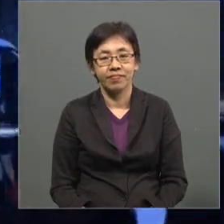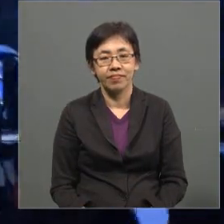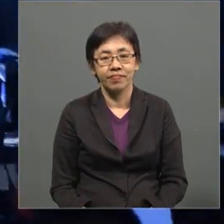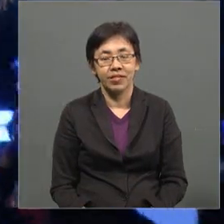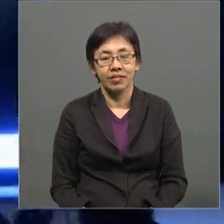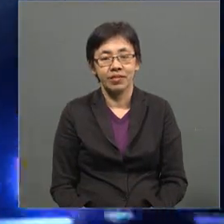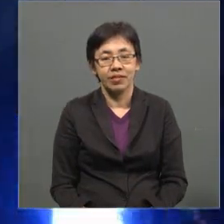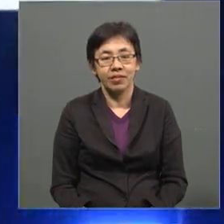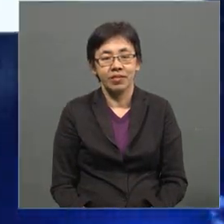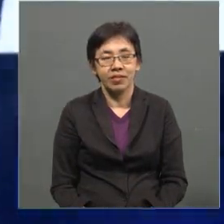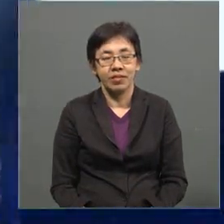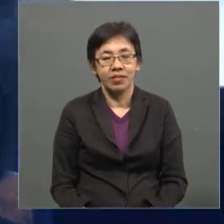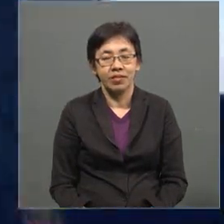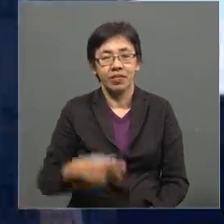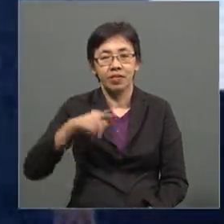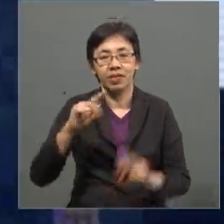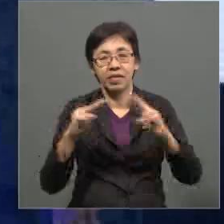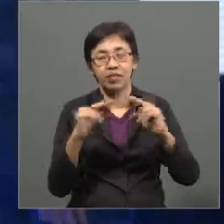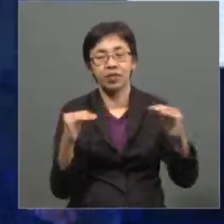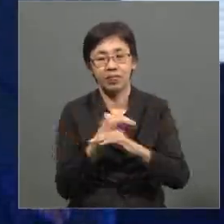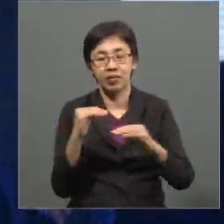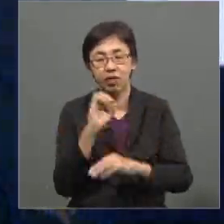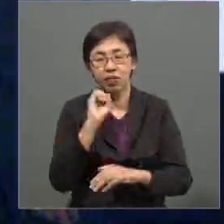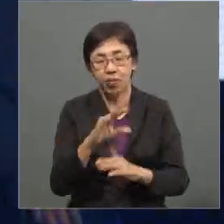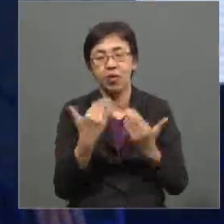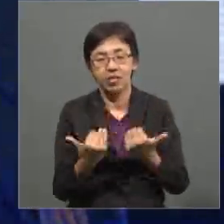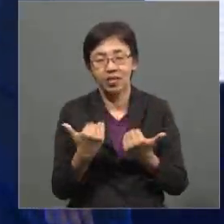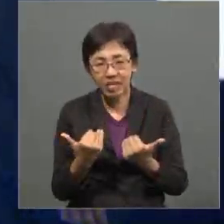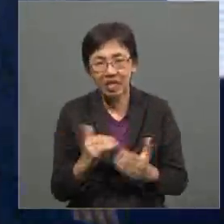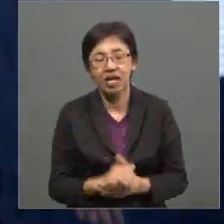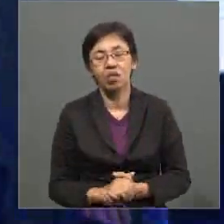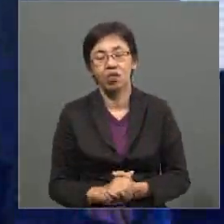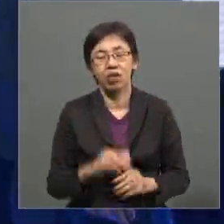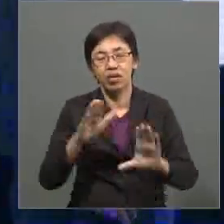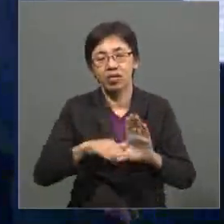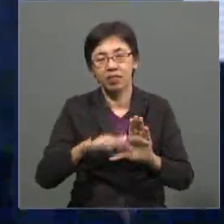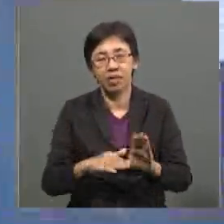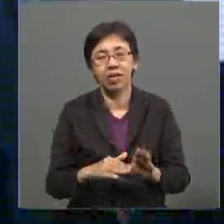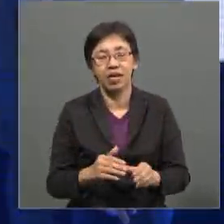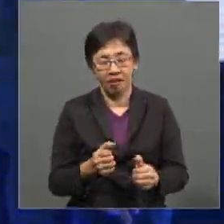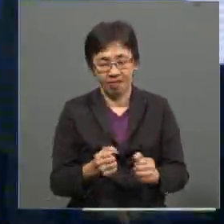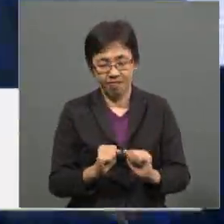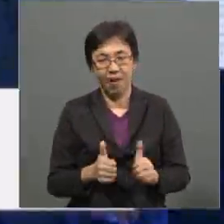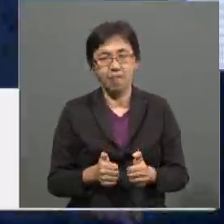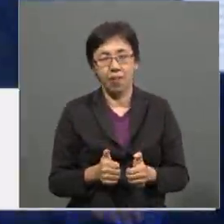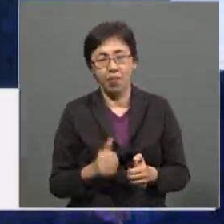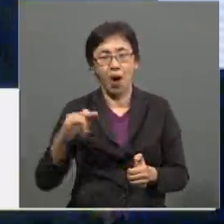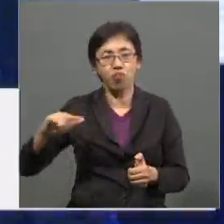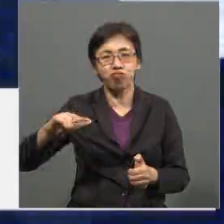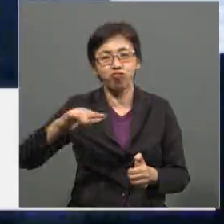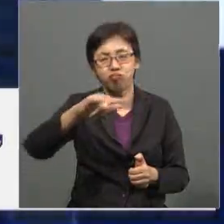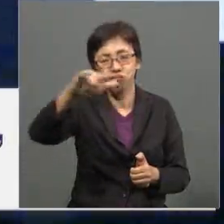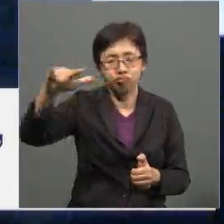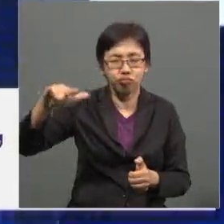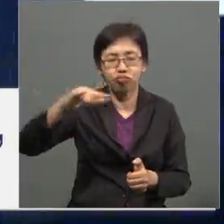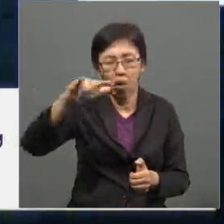คุณชยธรรมพรหมสอนปลัดกระทรวงคมนาคมบอกว่าปัจจุบันจำนวนการขึ้นทะเบียนผู้บังคับหรือปล่อยโดรนมีอัตราการเติบโ